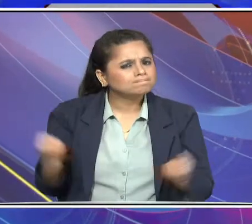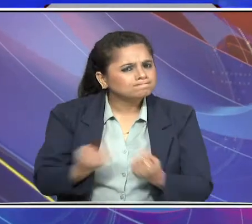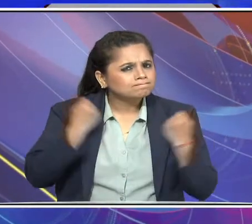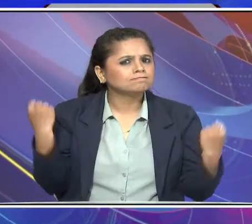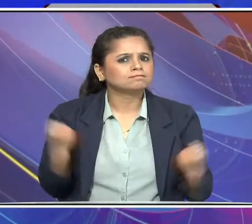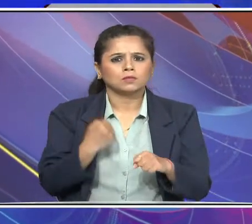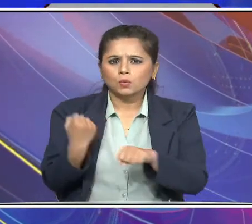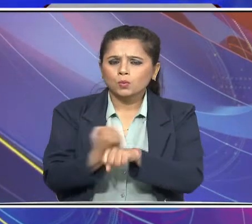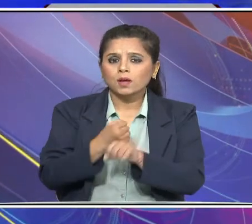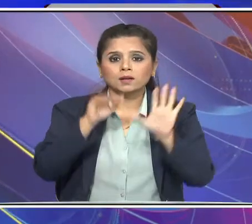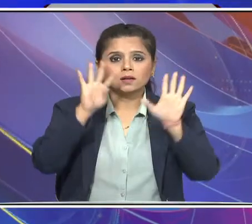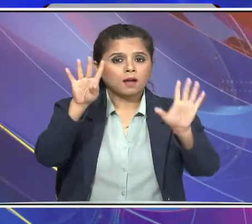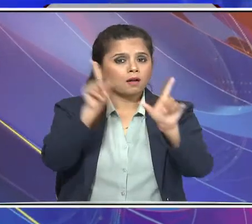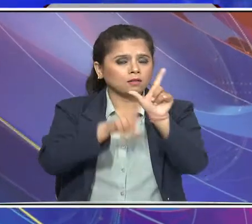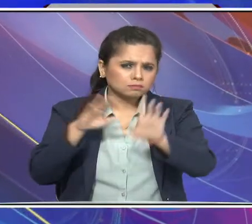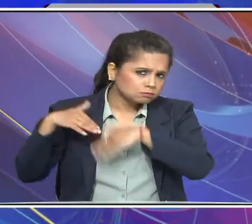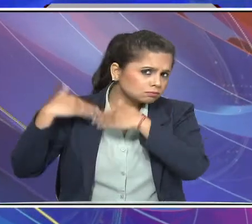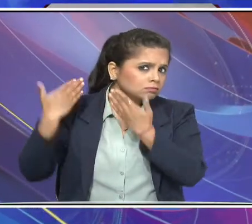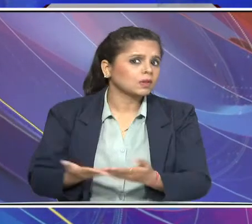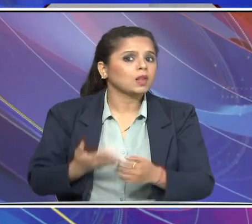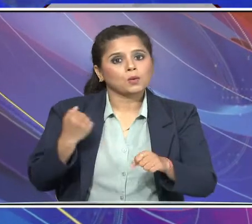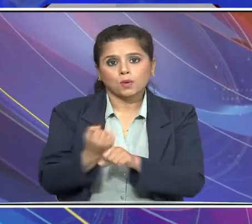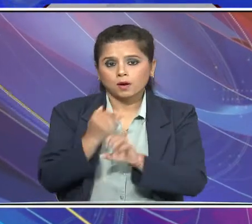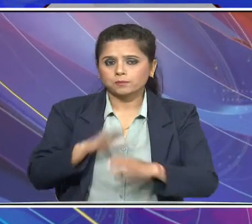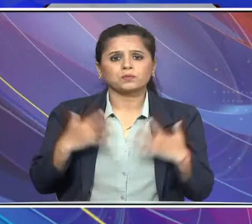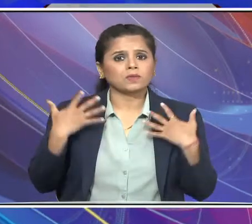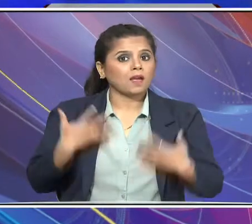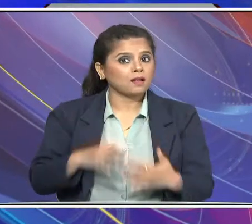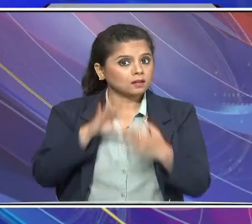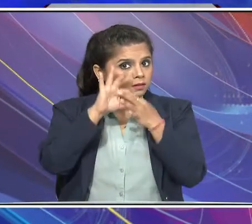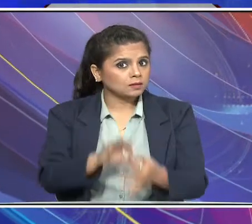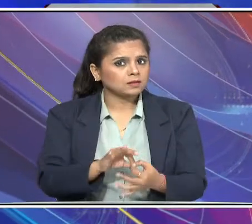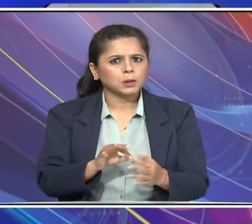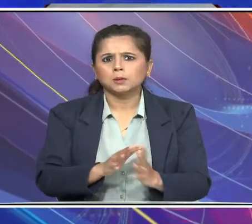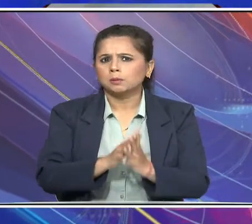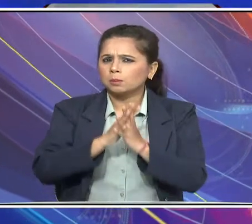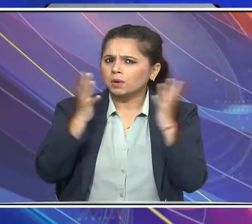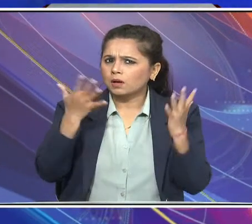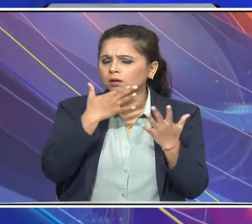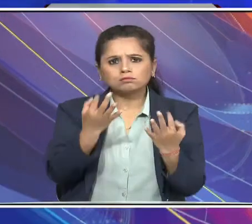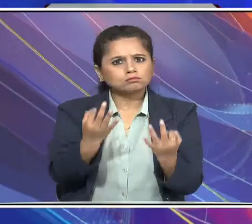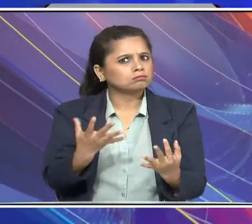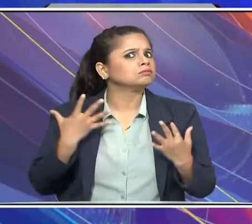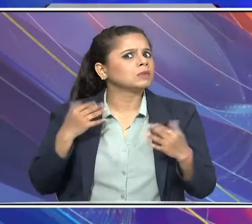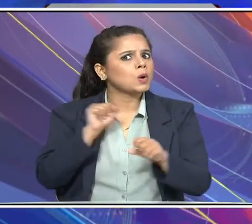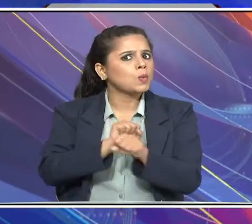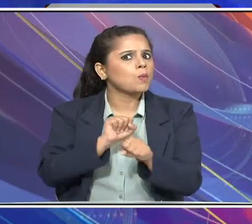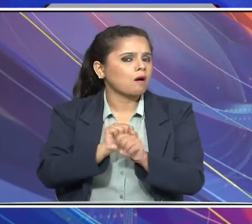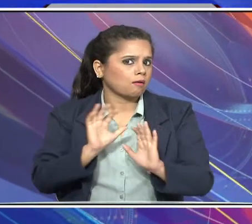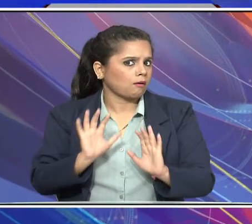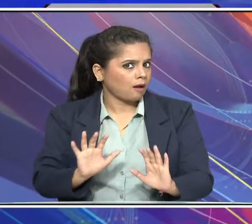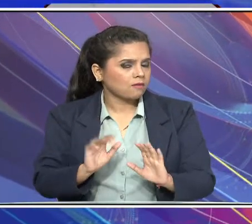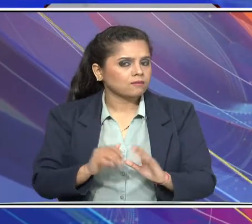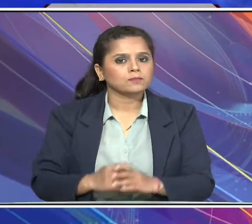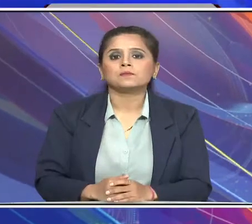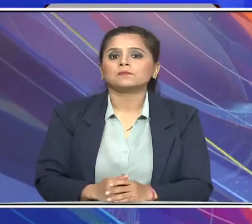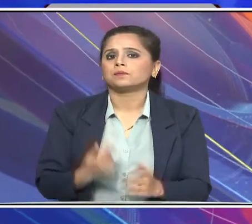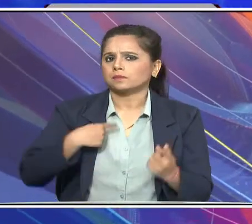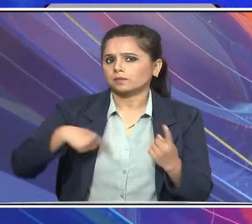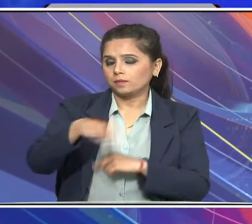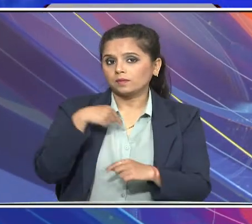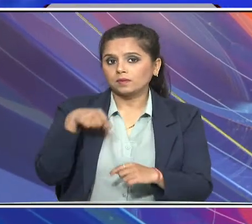पिछले 9 वर्षों में स्वास्थ्य के क्षेत्र में बहुत शानदार कम किया है हमारे